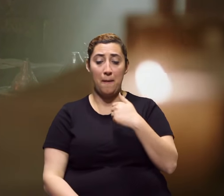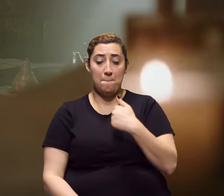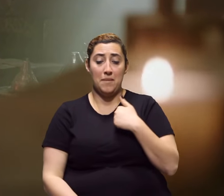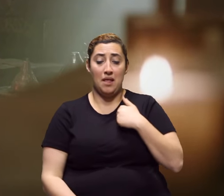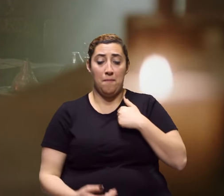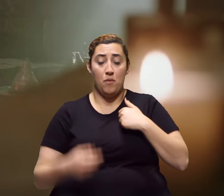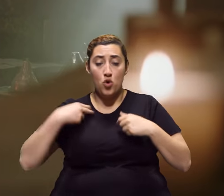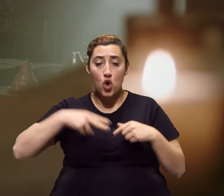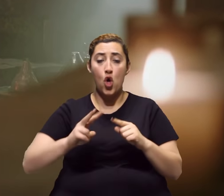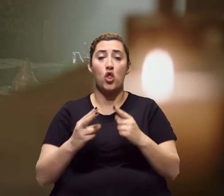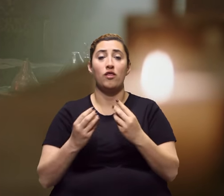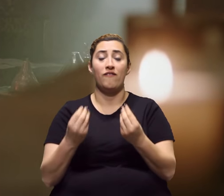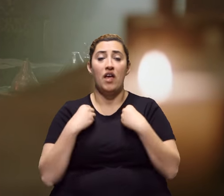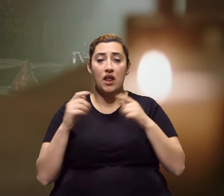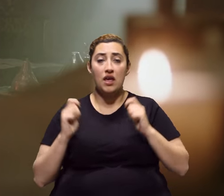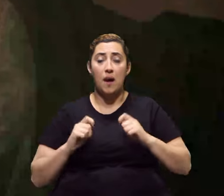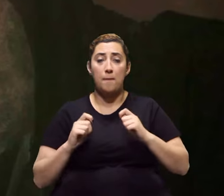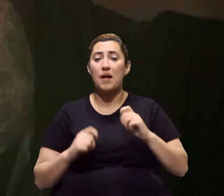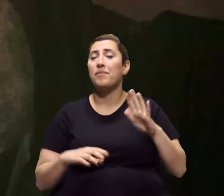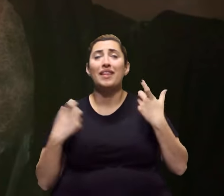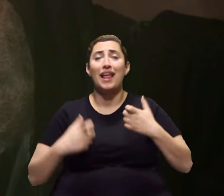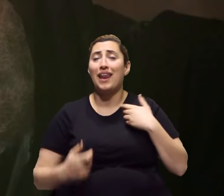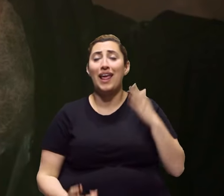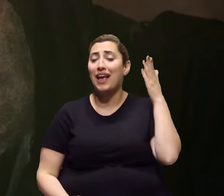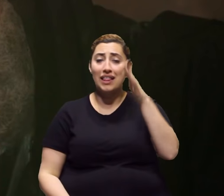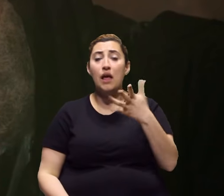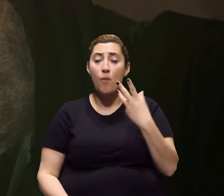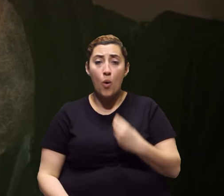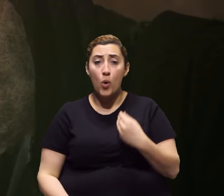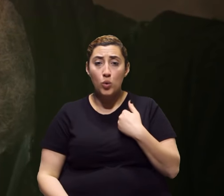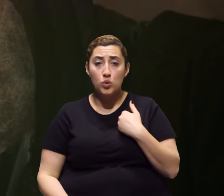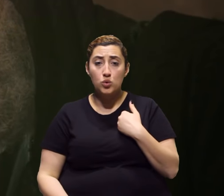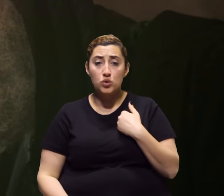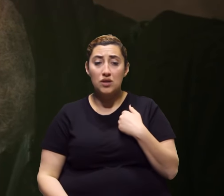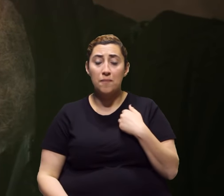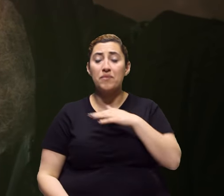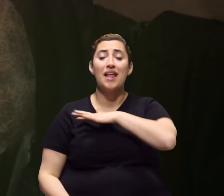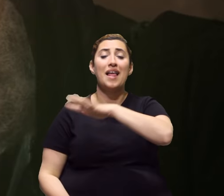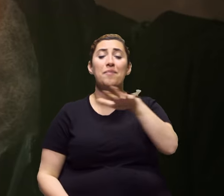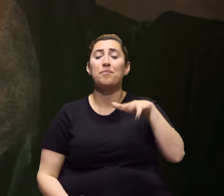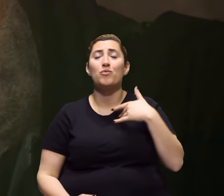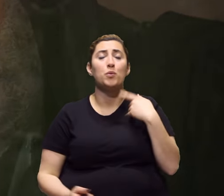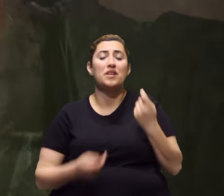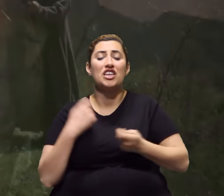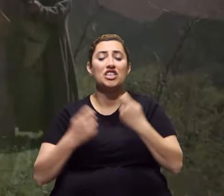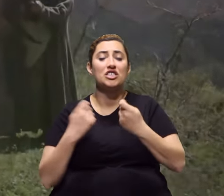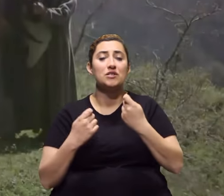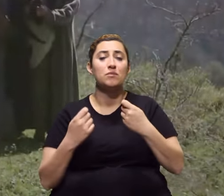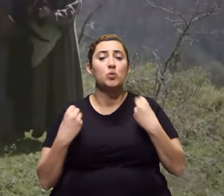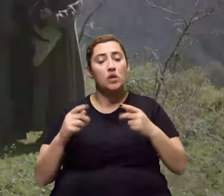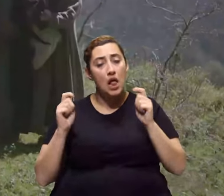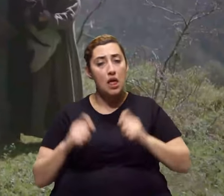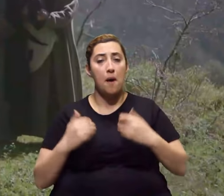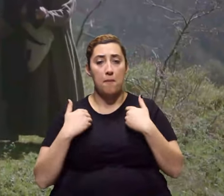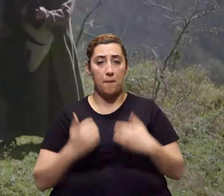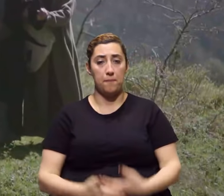yoldaş eyleyem. Her nere varır isem cümle işim hoş eyleyem.